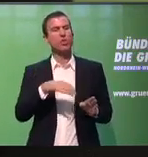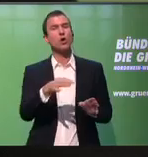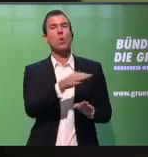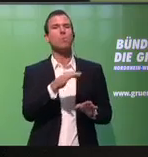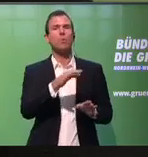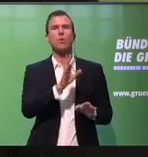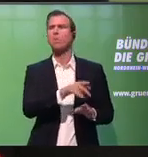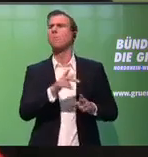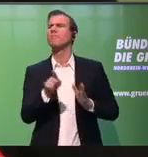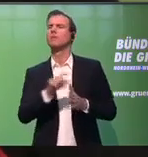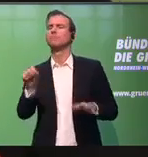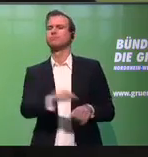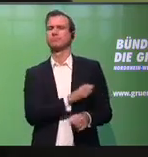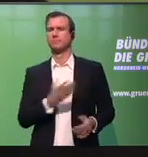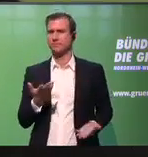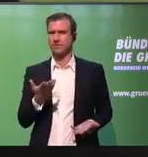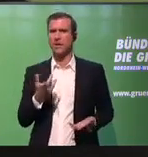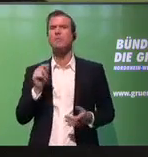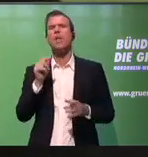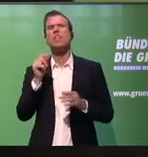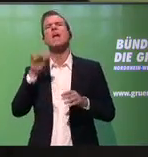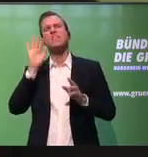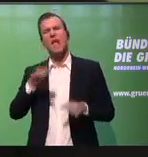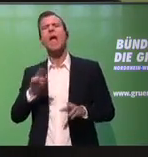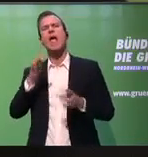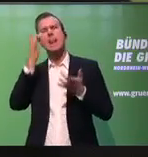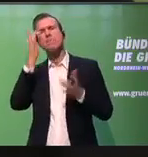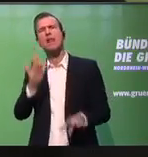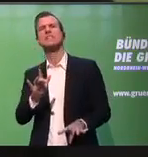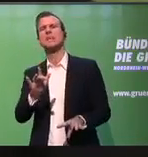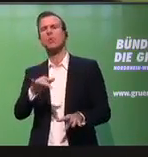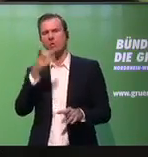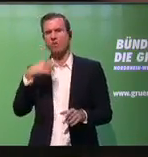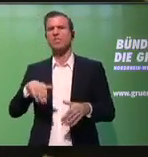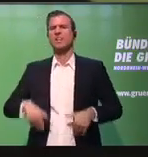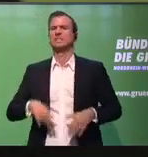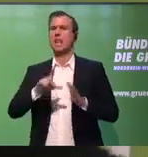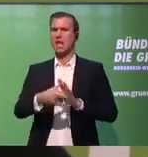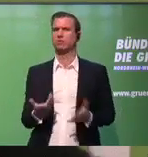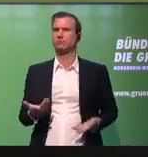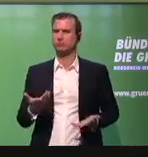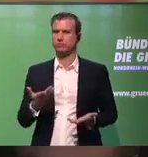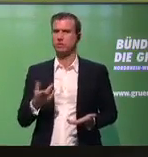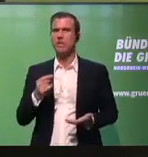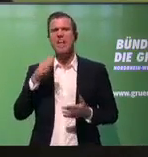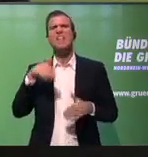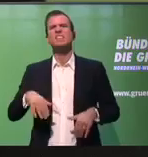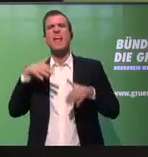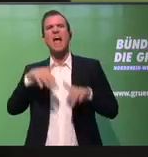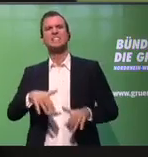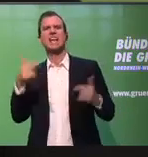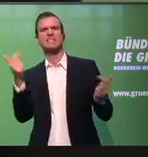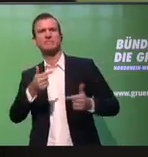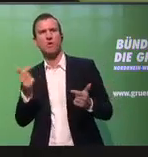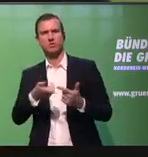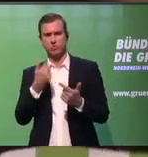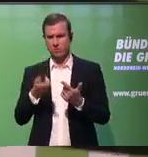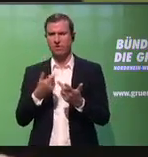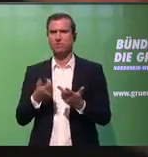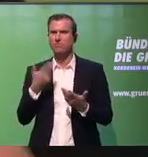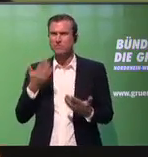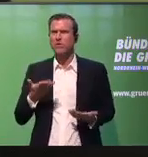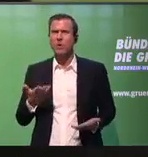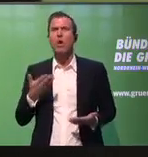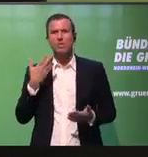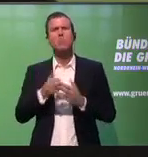Da geht es nämlich um so Sachen wie Liberalisierung von Dienstleistungen, vor genau Daseinsvorsorge, solche Sachen. Und das wird dann mal eben